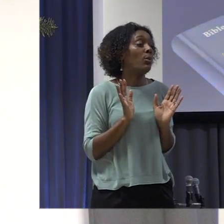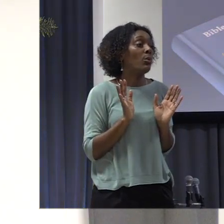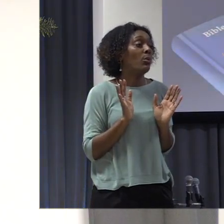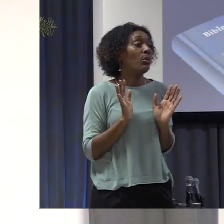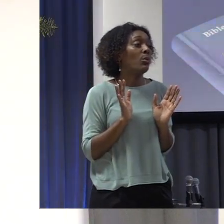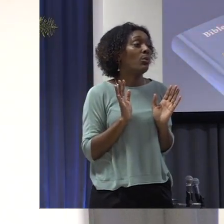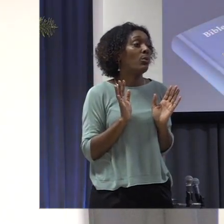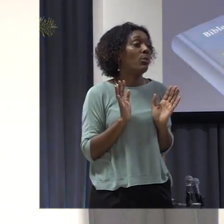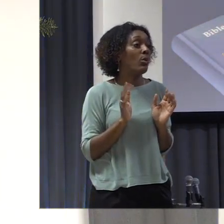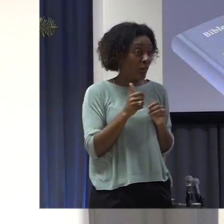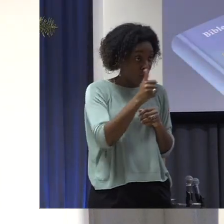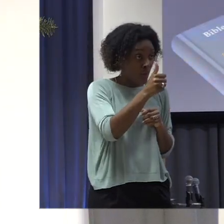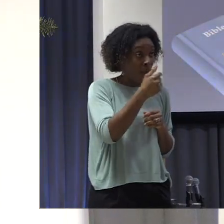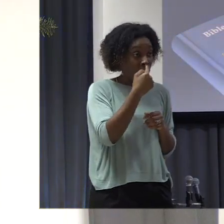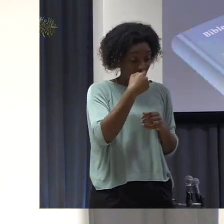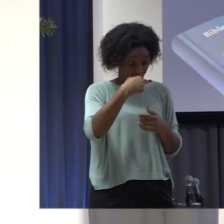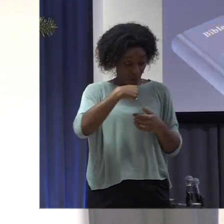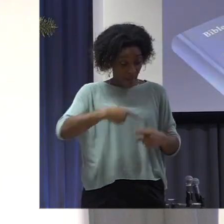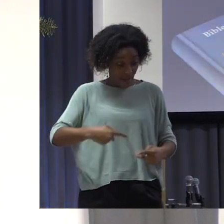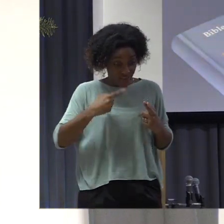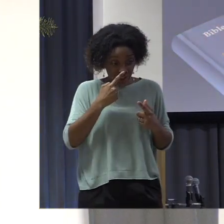enregistré dans notre vie un changement de direction?